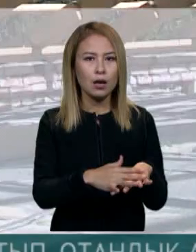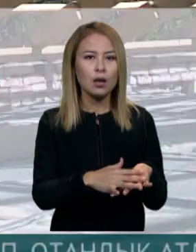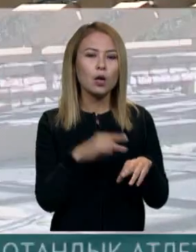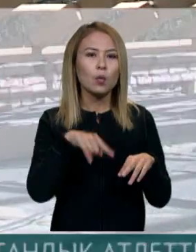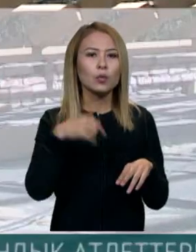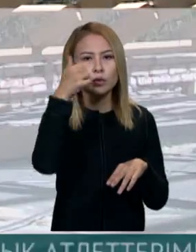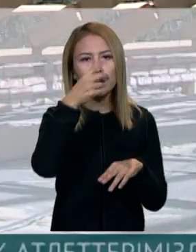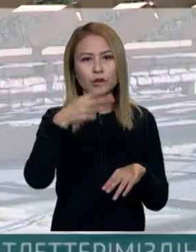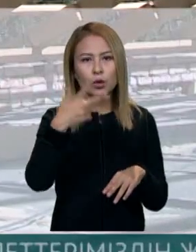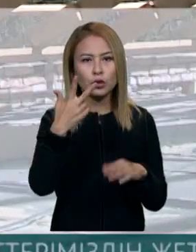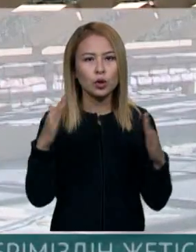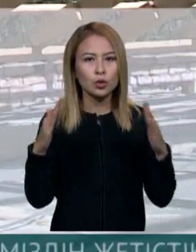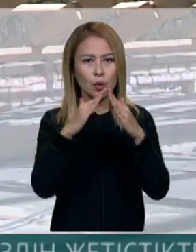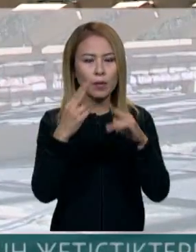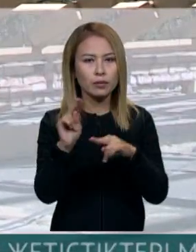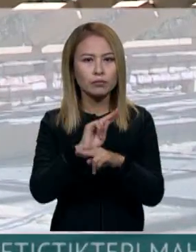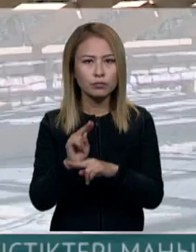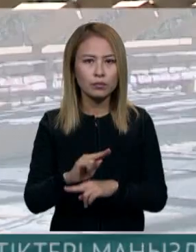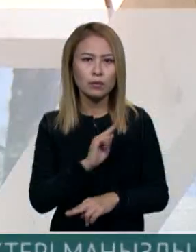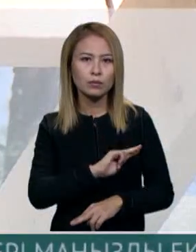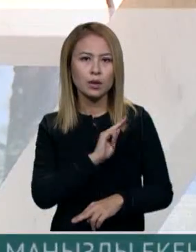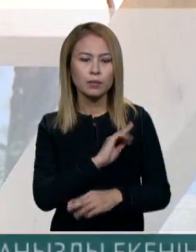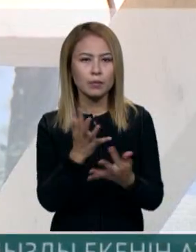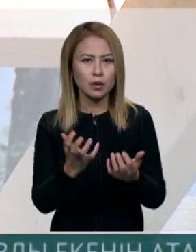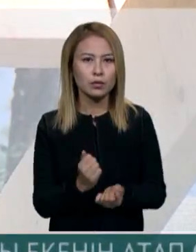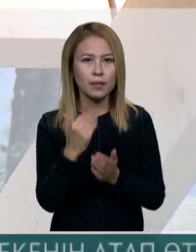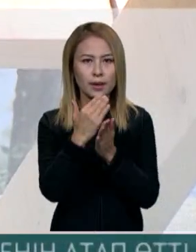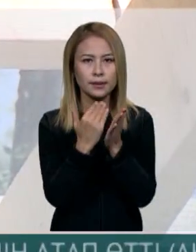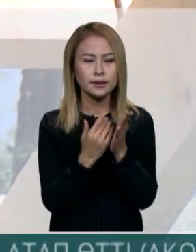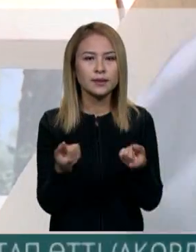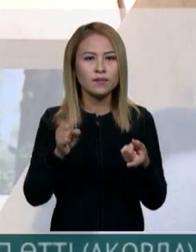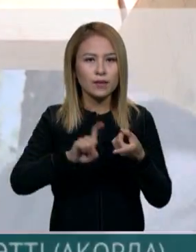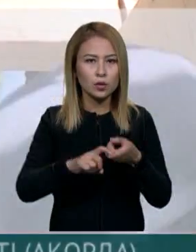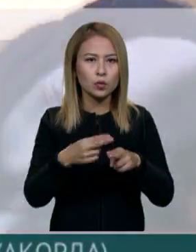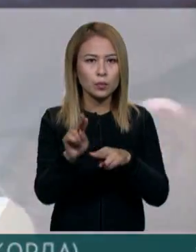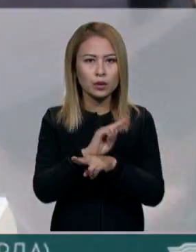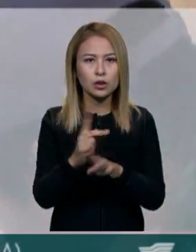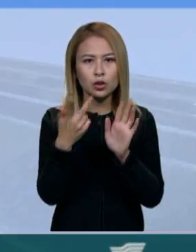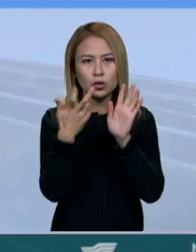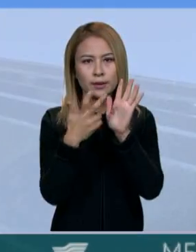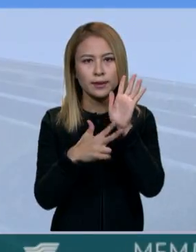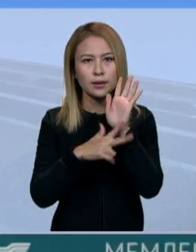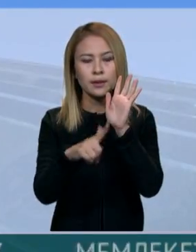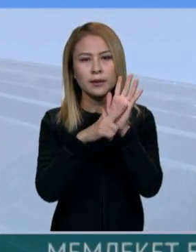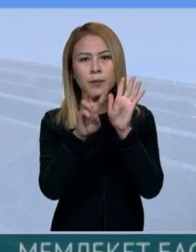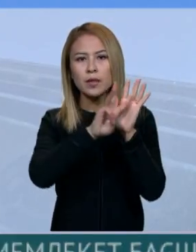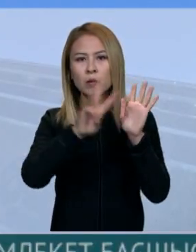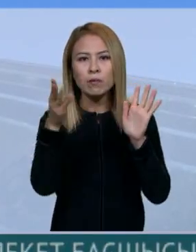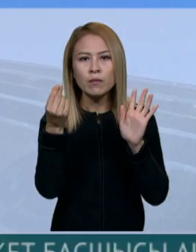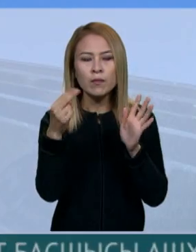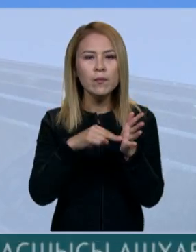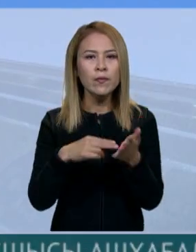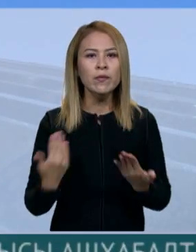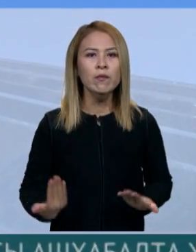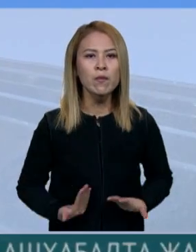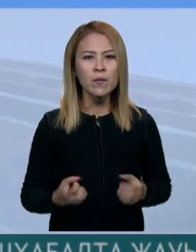бөлінді. Биыл 23 үйді қалыпқа келтіру жұмыстары қолға алынған. Бағдарламаға сәйкес жөндеуге жұмсалған 387 миллион теңгені